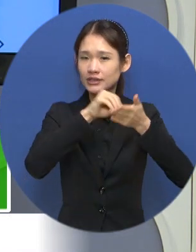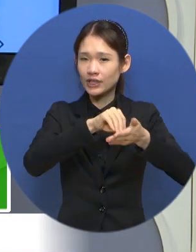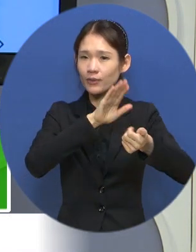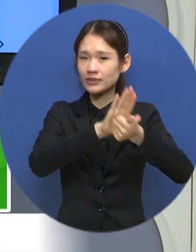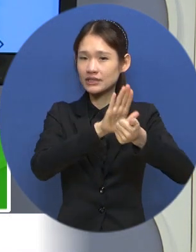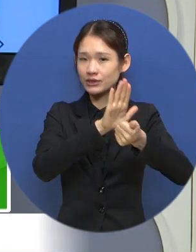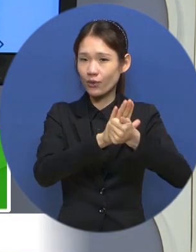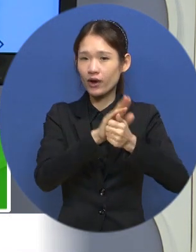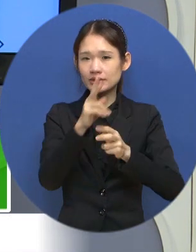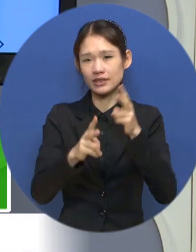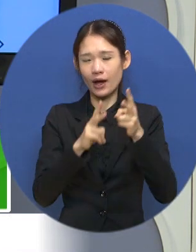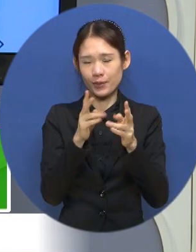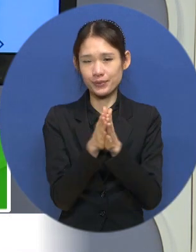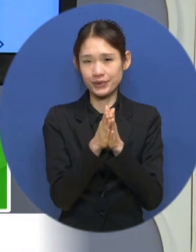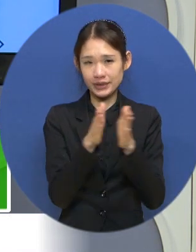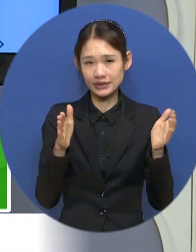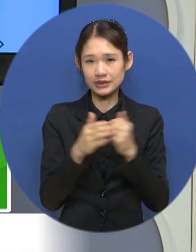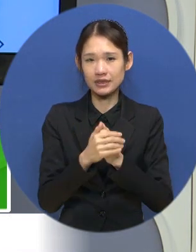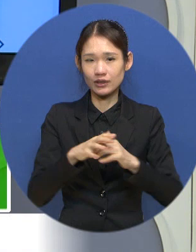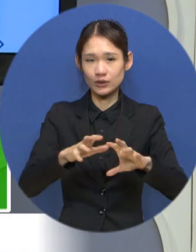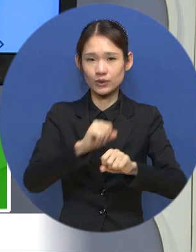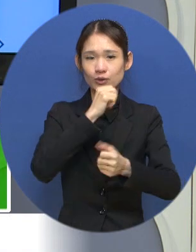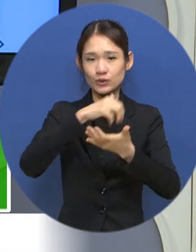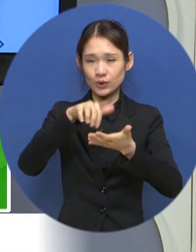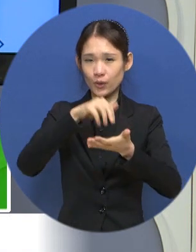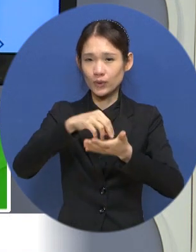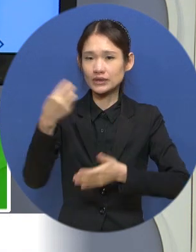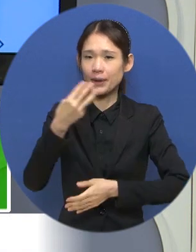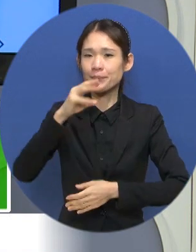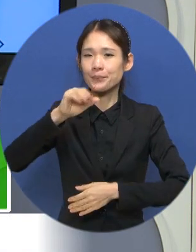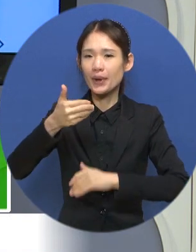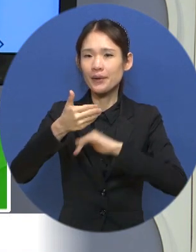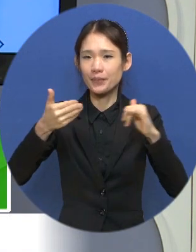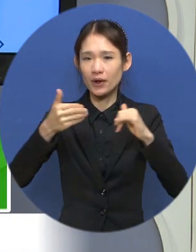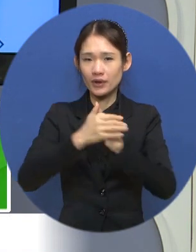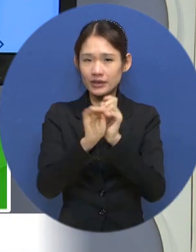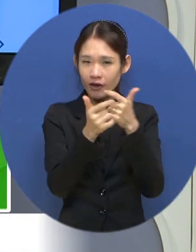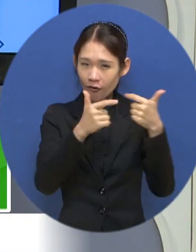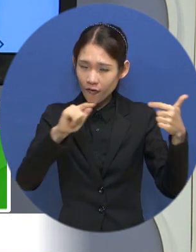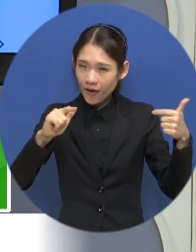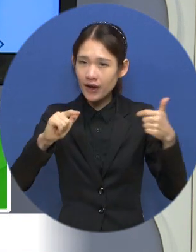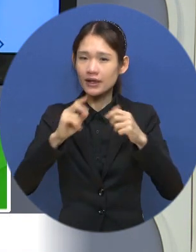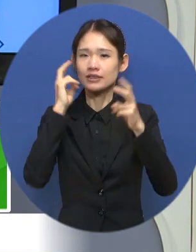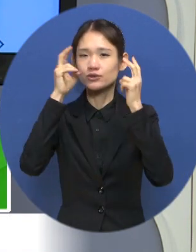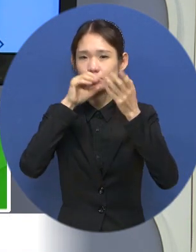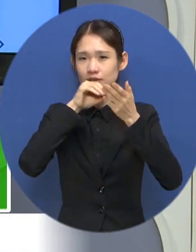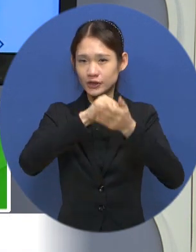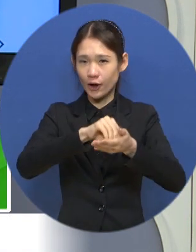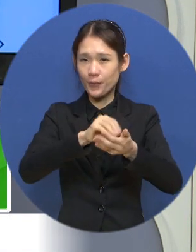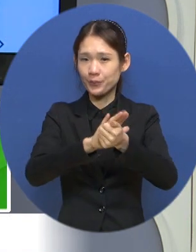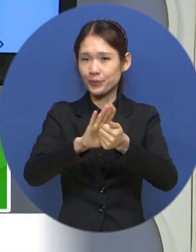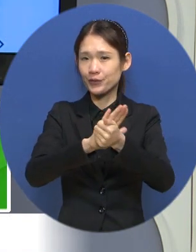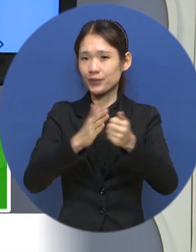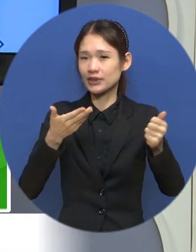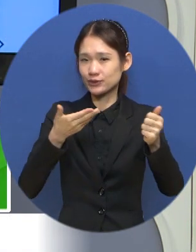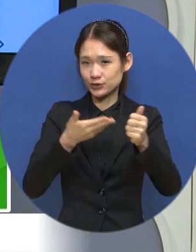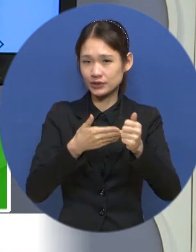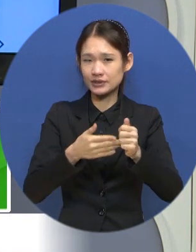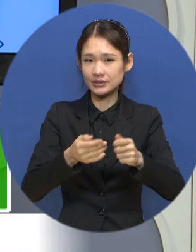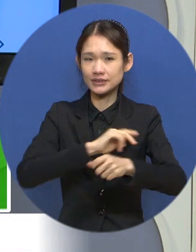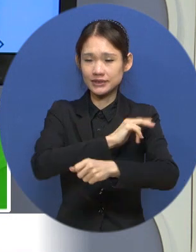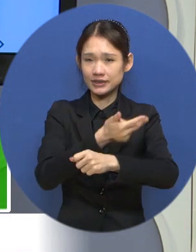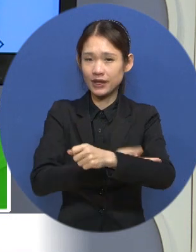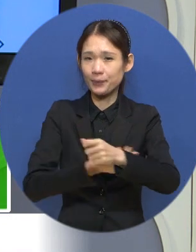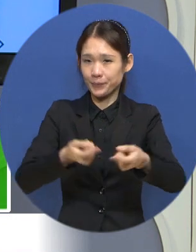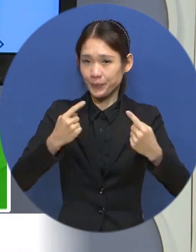실행하고 장애학생 3천 800여 명을 대상으로 다양한 취업지원 서비스를 제공합니다 참여 자격은